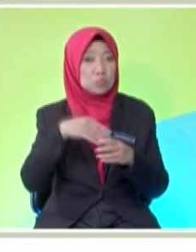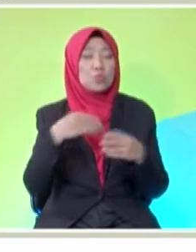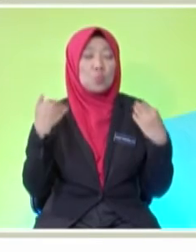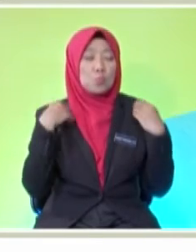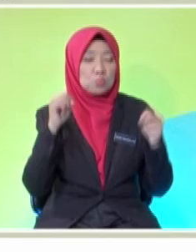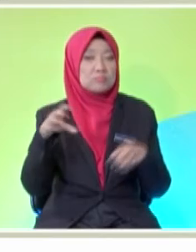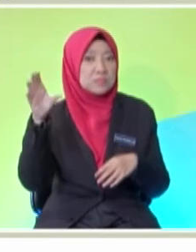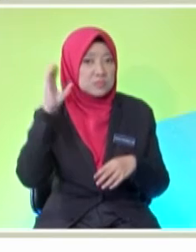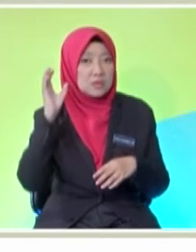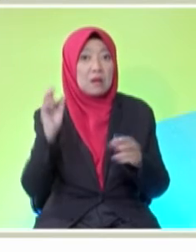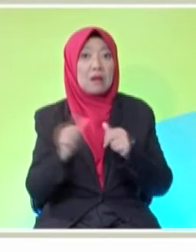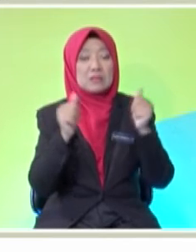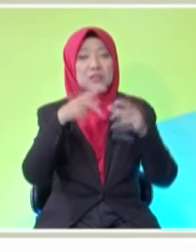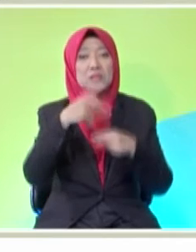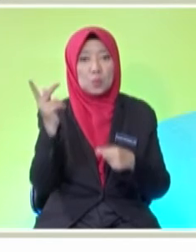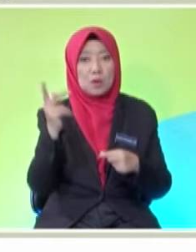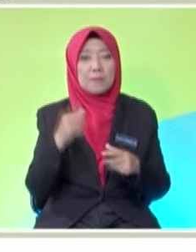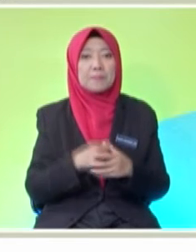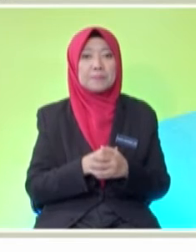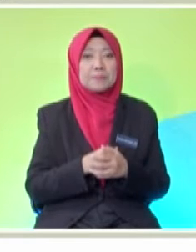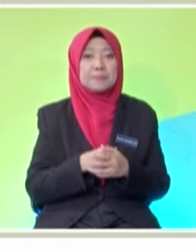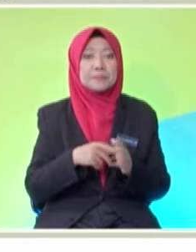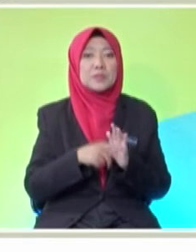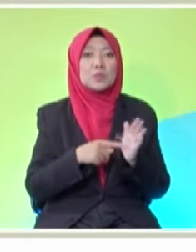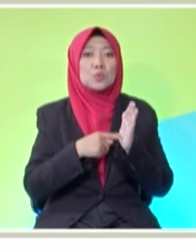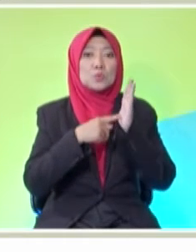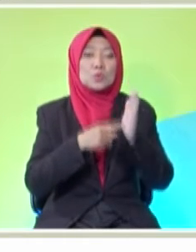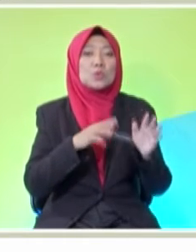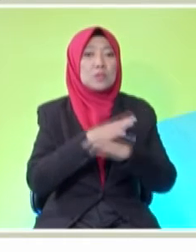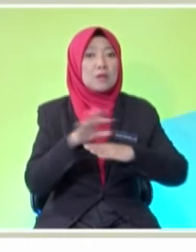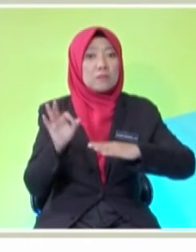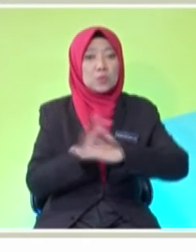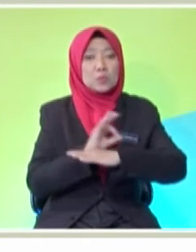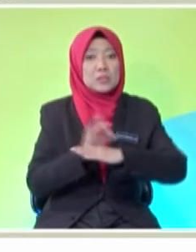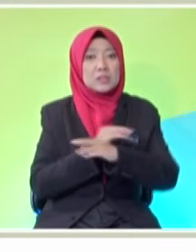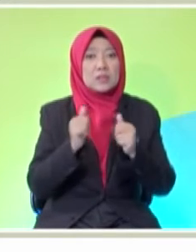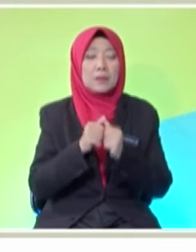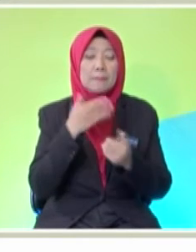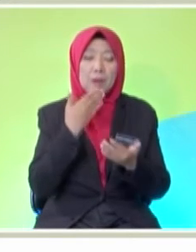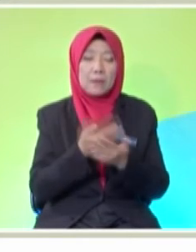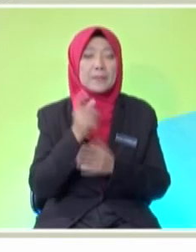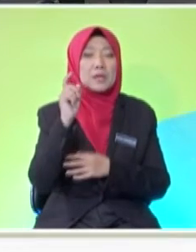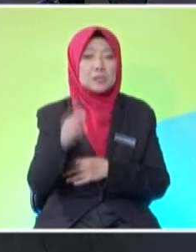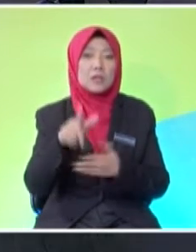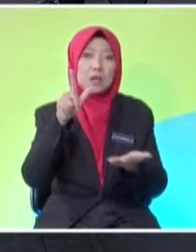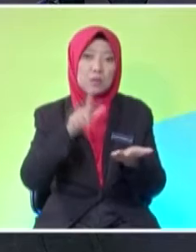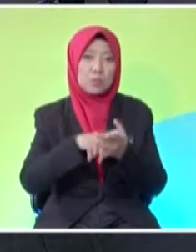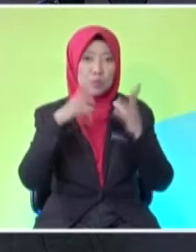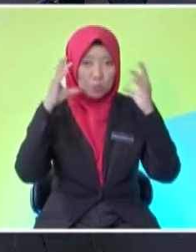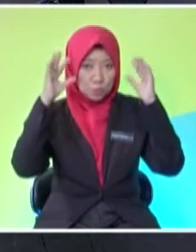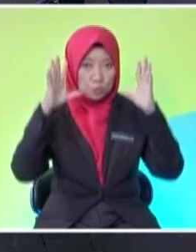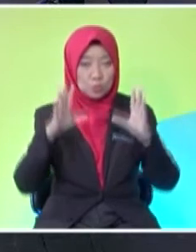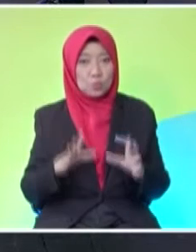keluar. Okey, dan seterusnya jika petunjuk tekanan tidak berfungsi dengan baik, kita kena laporkan kepada guru yang